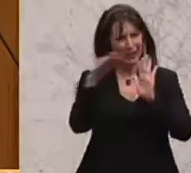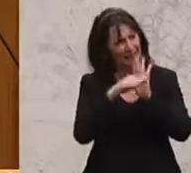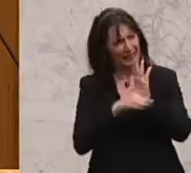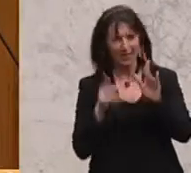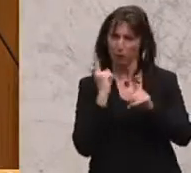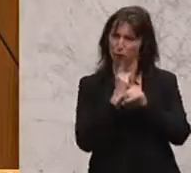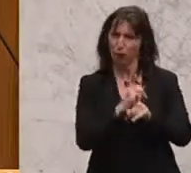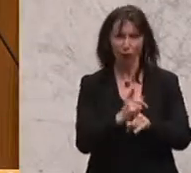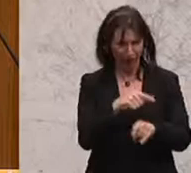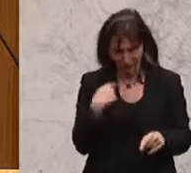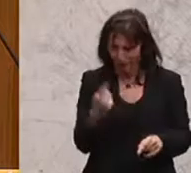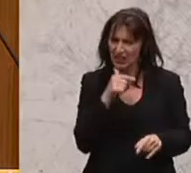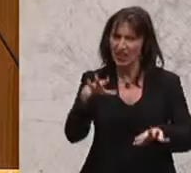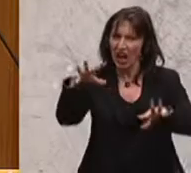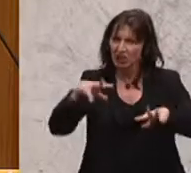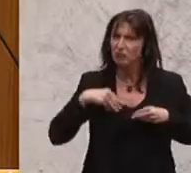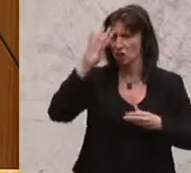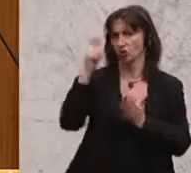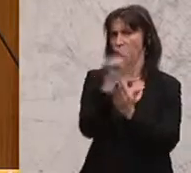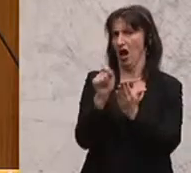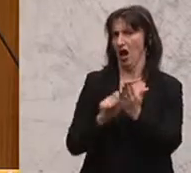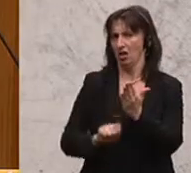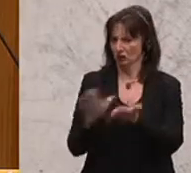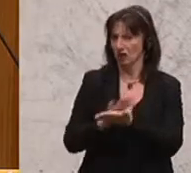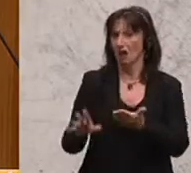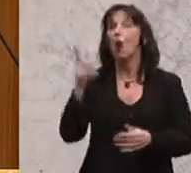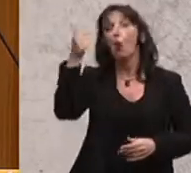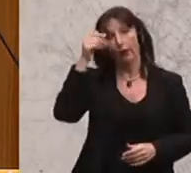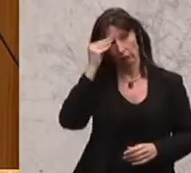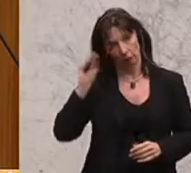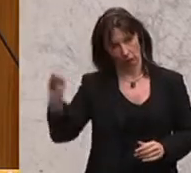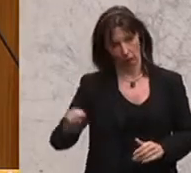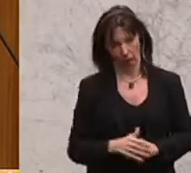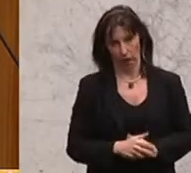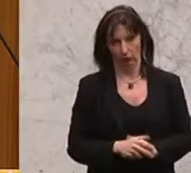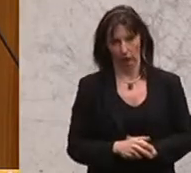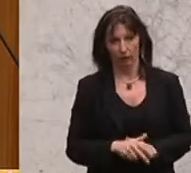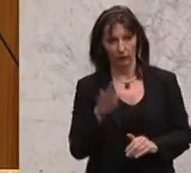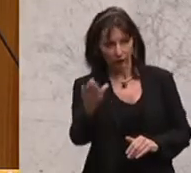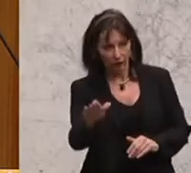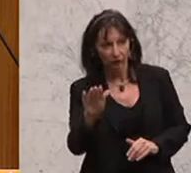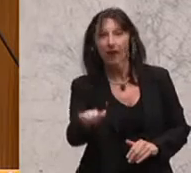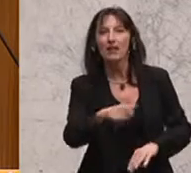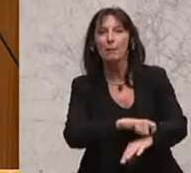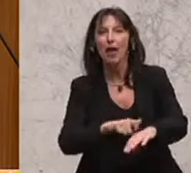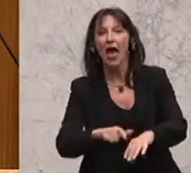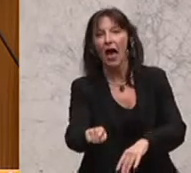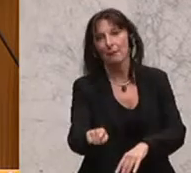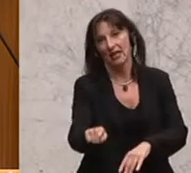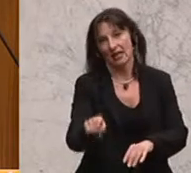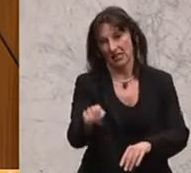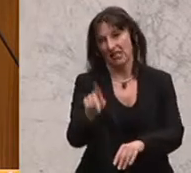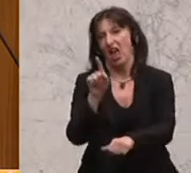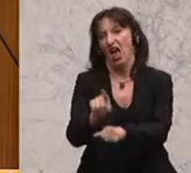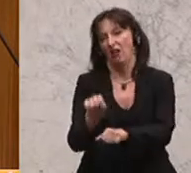nicht durchgehen lassen. Ganz einfach. Und im Übrigen wissen Sie was? Die kleine Beamte unten ist beauftragt worden, die Akten zu übermitteln.